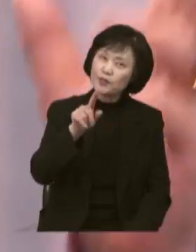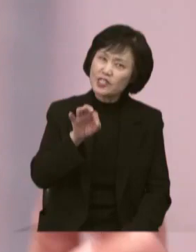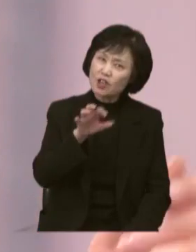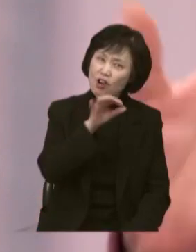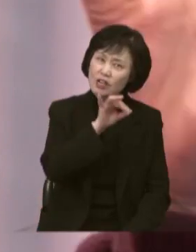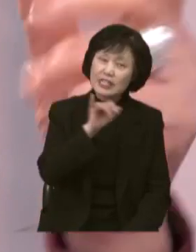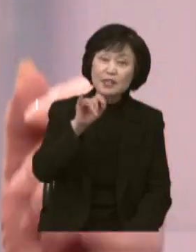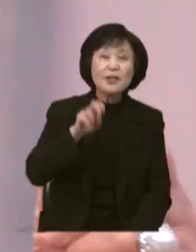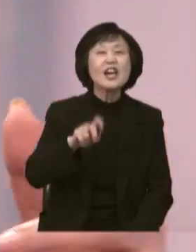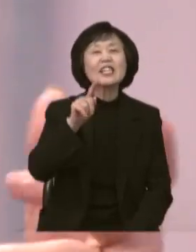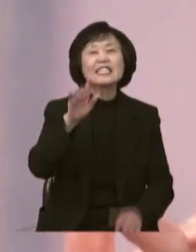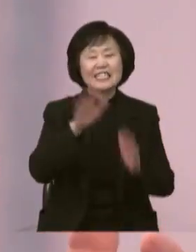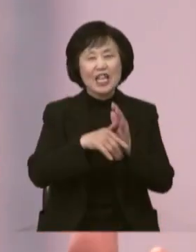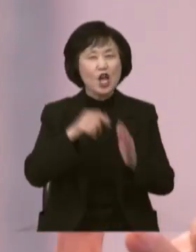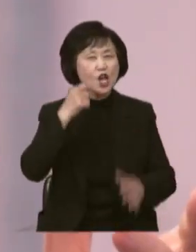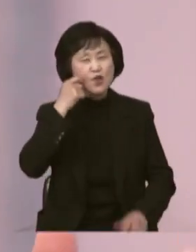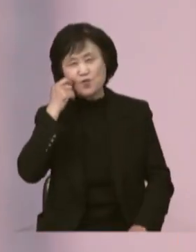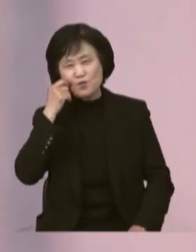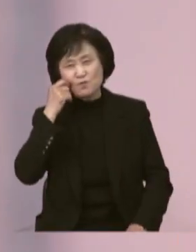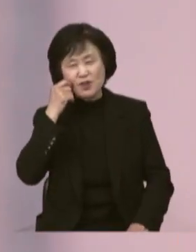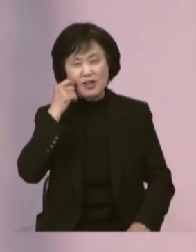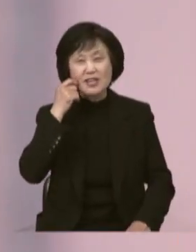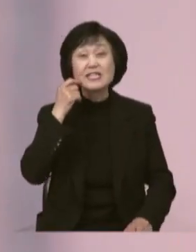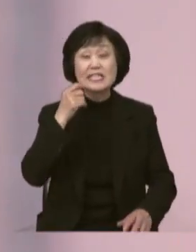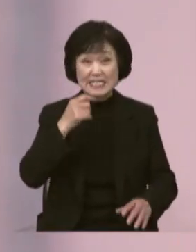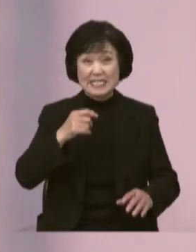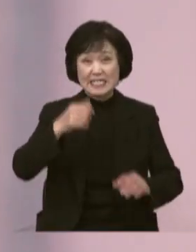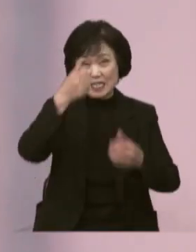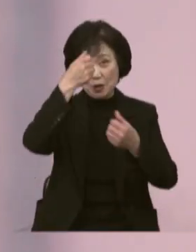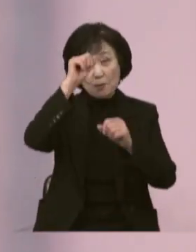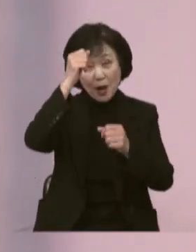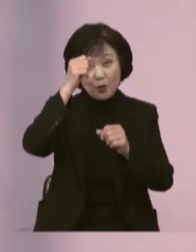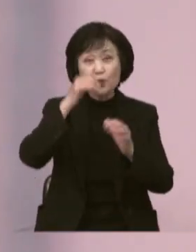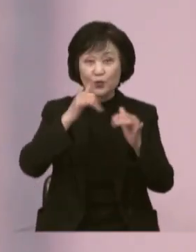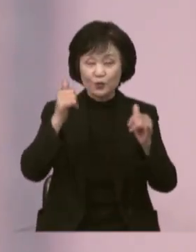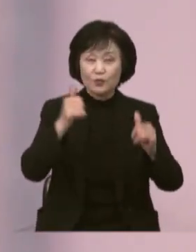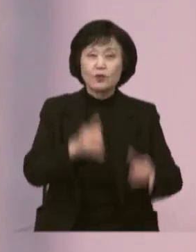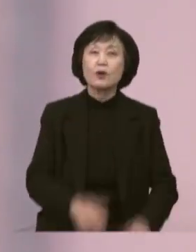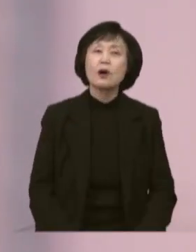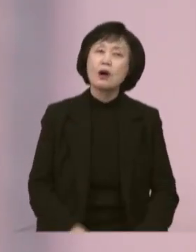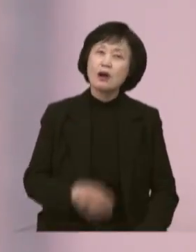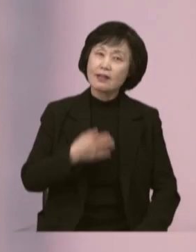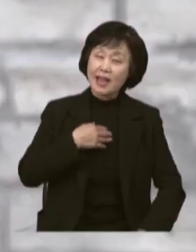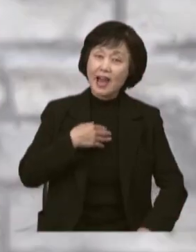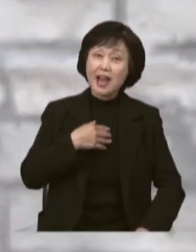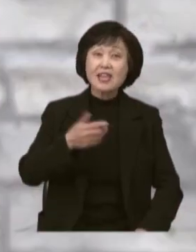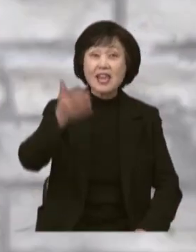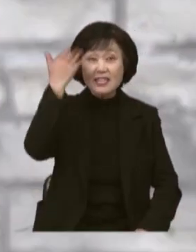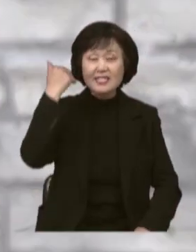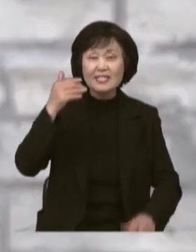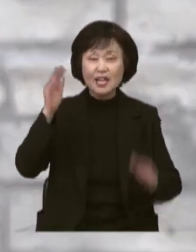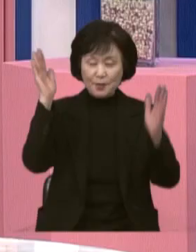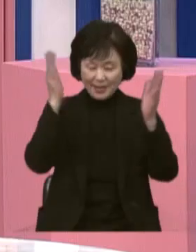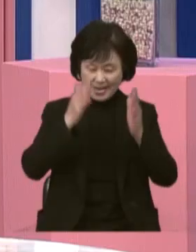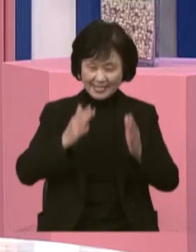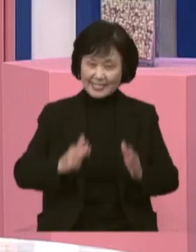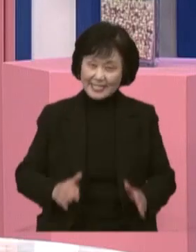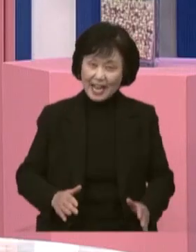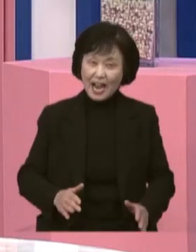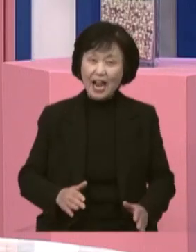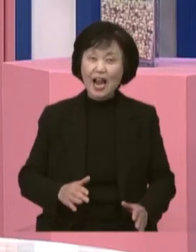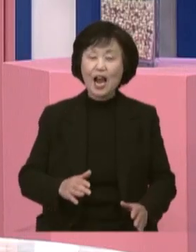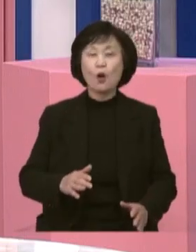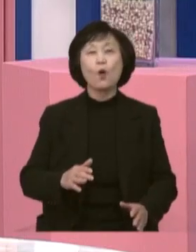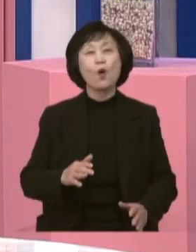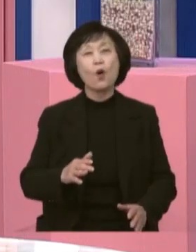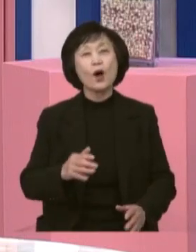이제 뭐 행사를 하고 뭐 녹화를 하고 이렇게 딱 들어오는데 예. 느낌이 있어요. 집으로 들어갔는데 네 쎄. 어. 근데 여기 뭔가